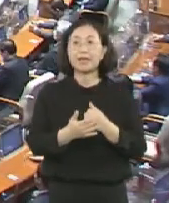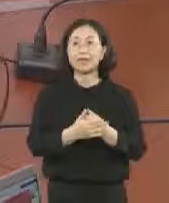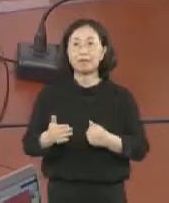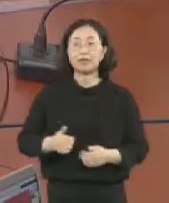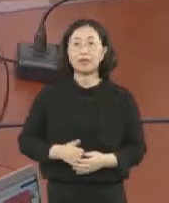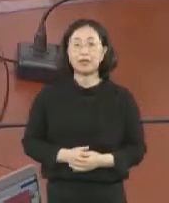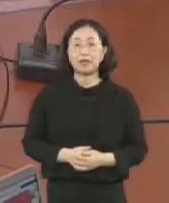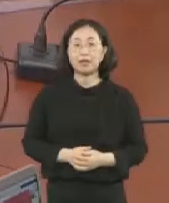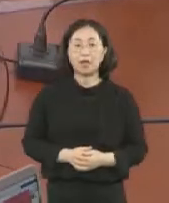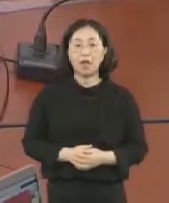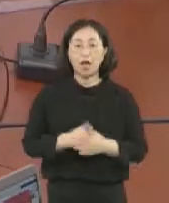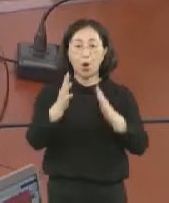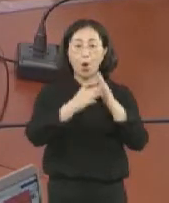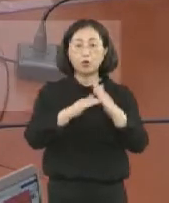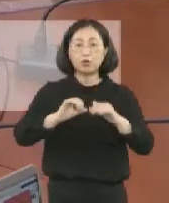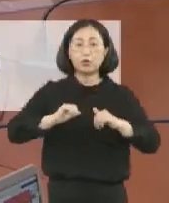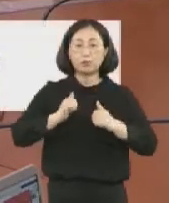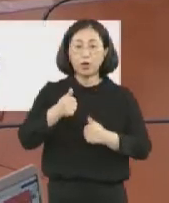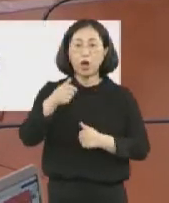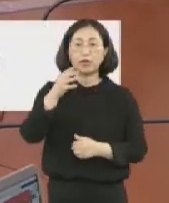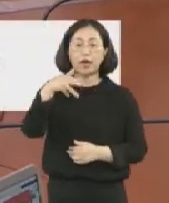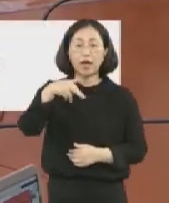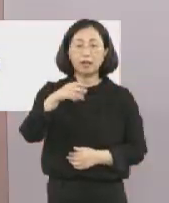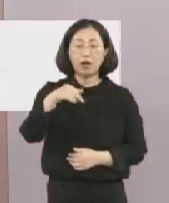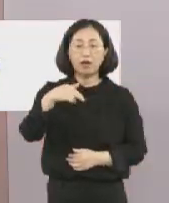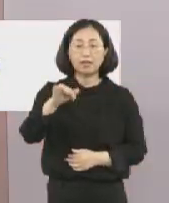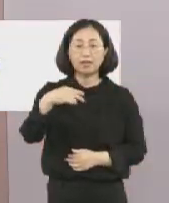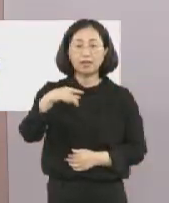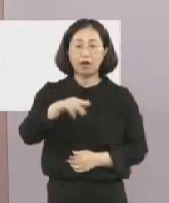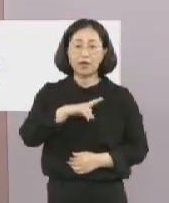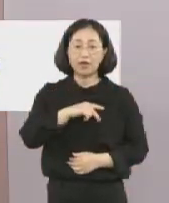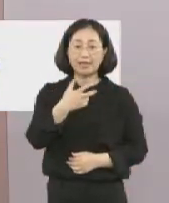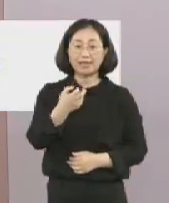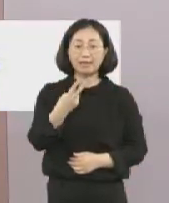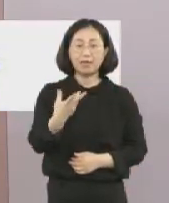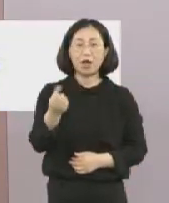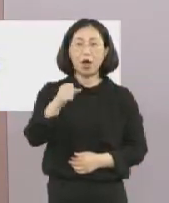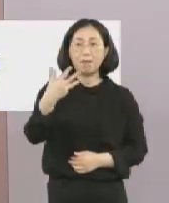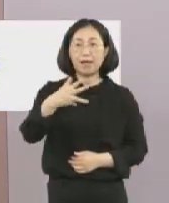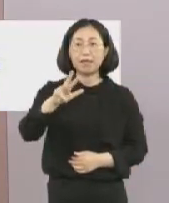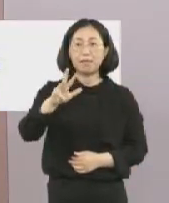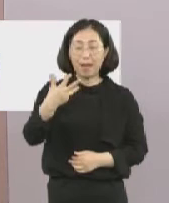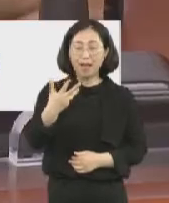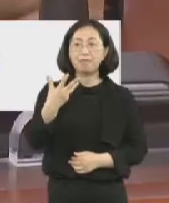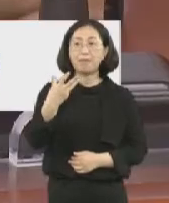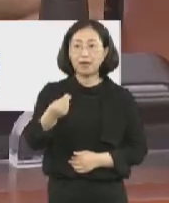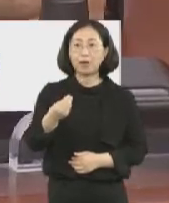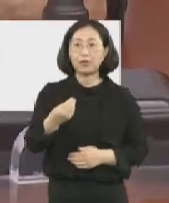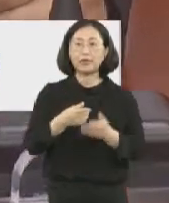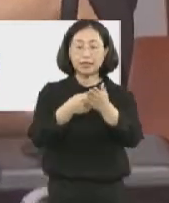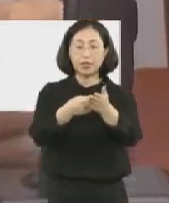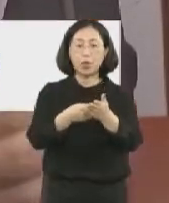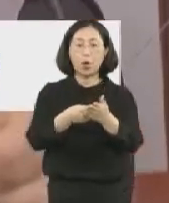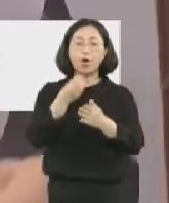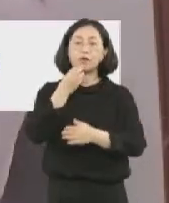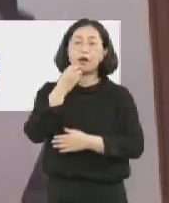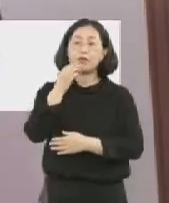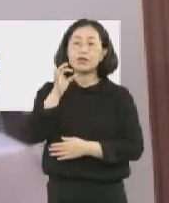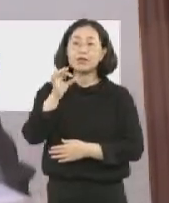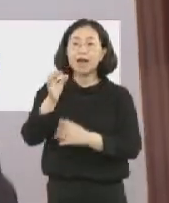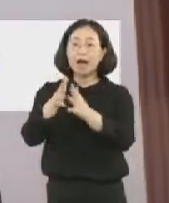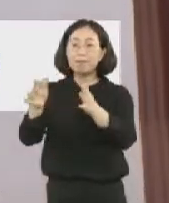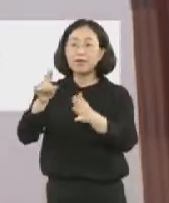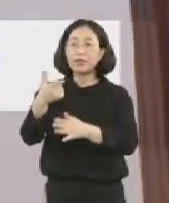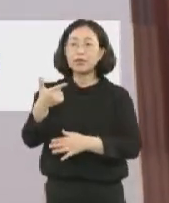때문입니다. 공주부여 청양 국민의힘 정진석 의원은 72억 8,288만 원으로 서울 압구정동